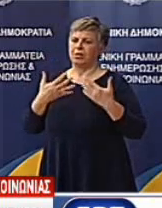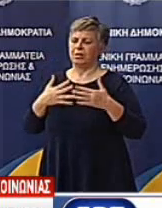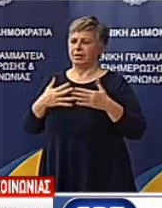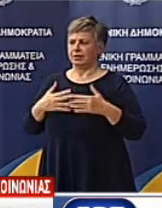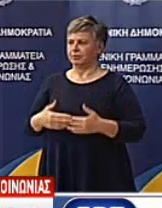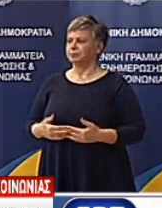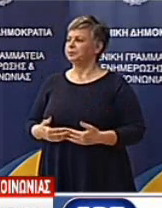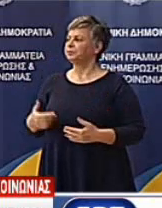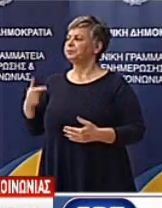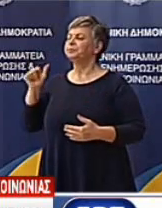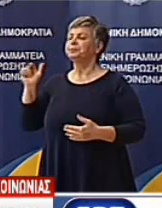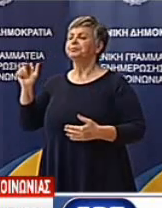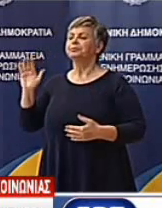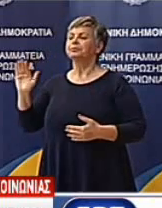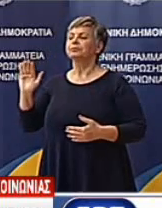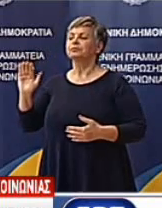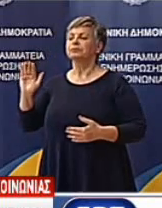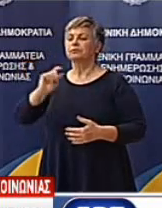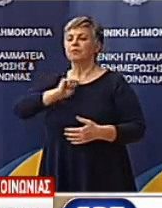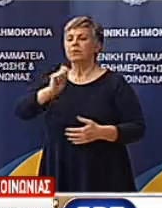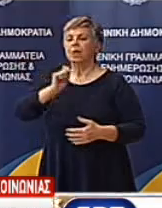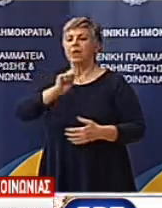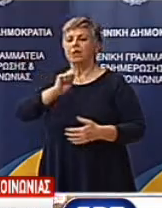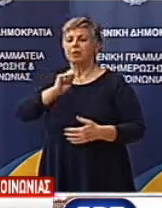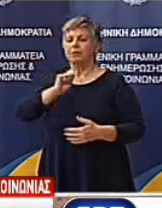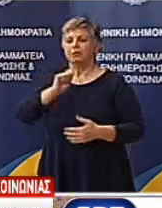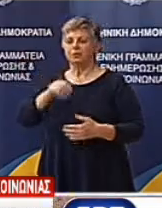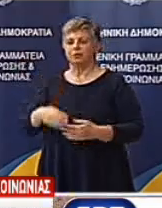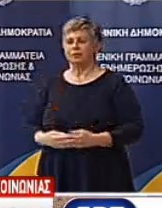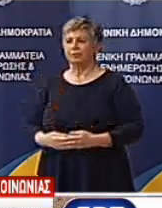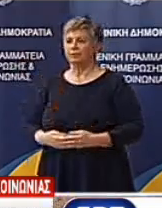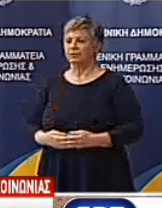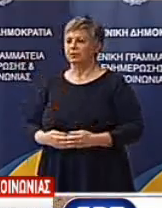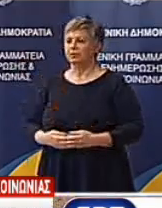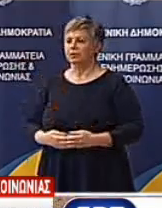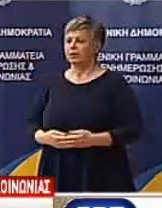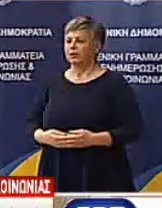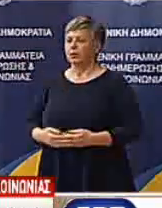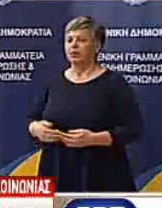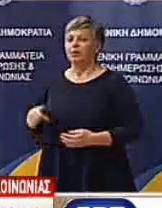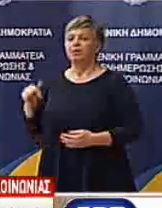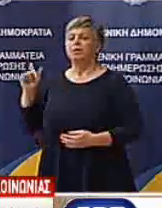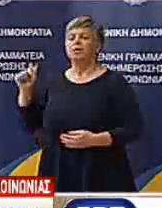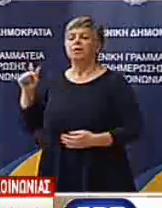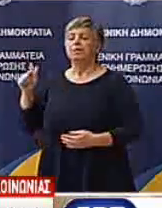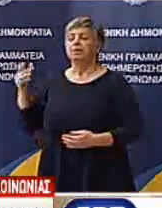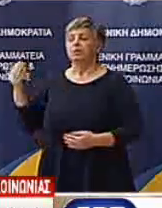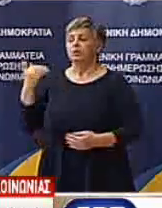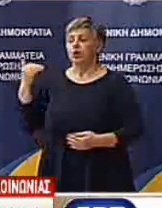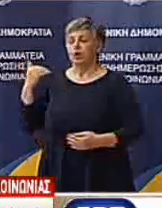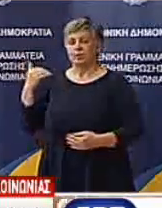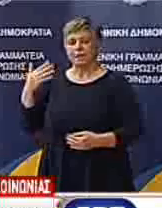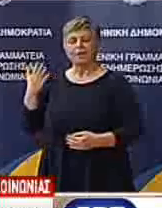Ο κύριος Σιδέρης. Στο τελευταίο... Το πήγαμε με σίγμα, Σιδέρης. Στο τελευταίο θα ήθελα να σας ρωτήσω πώς